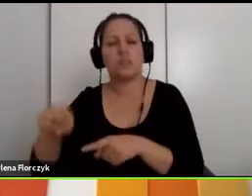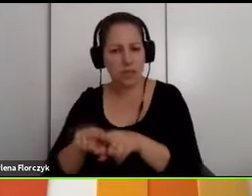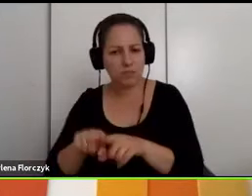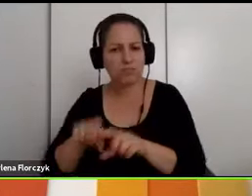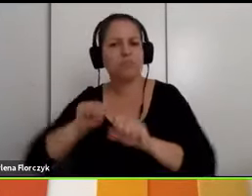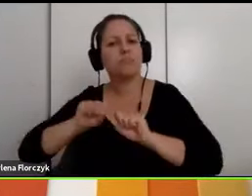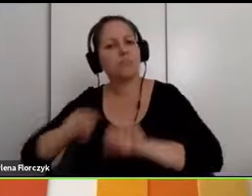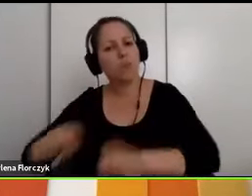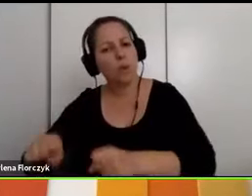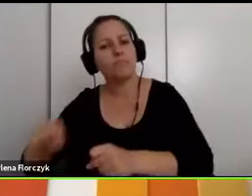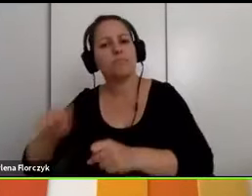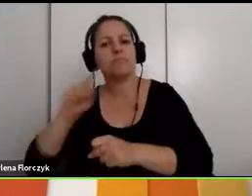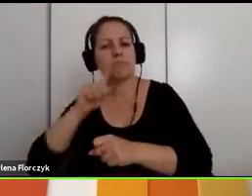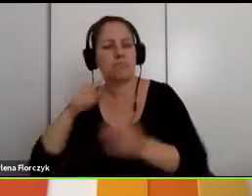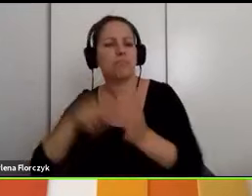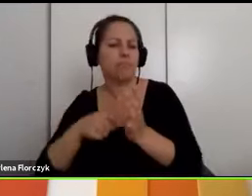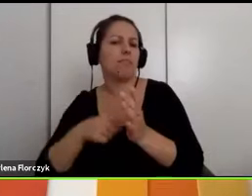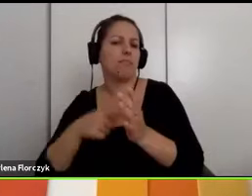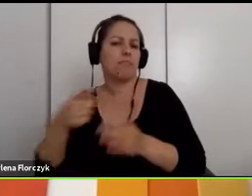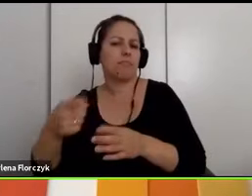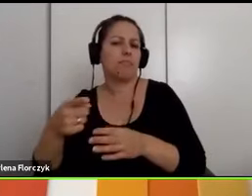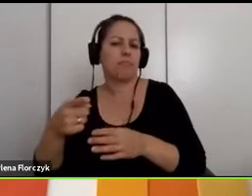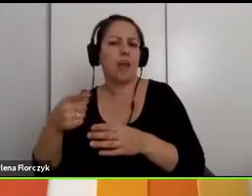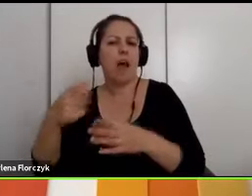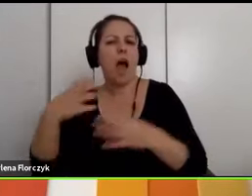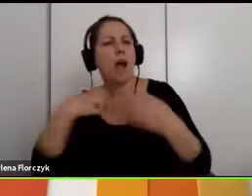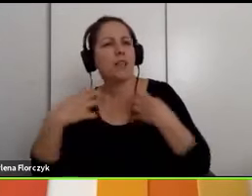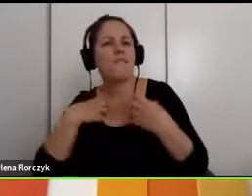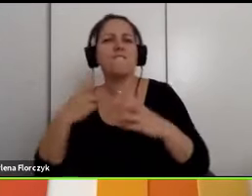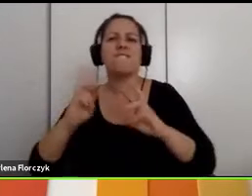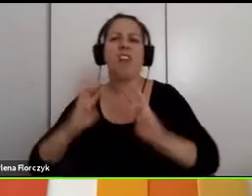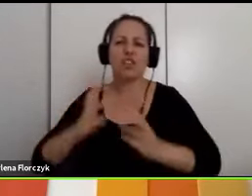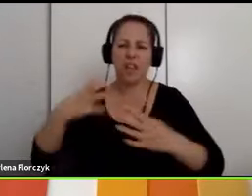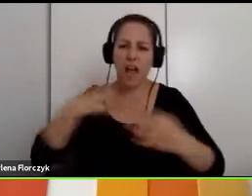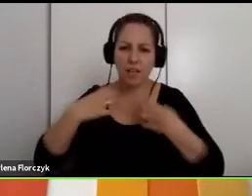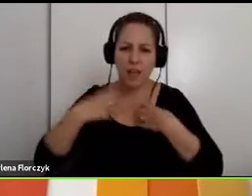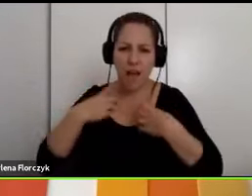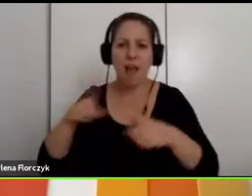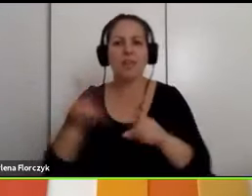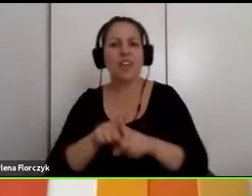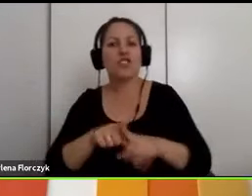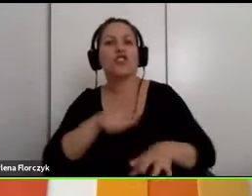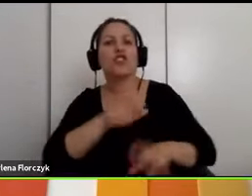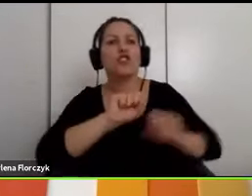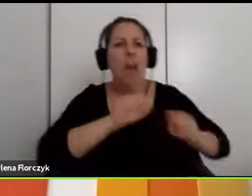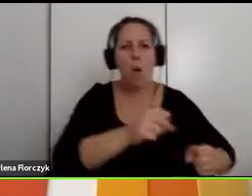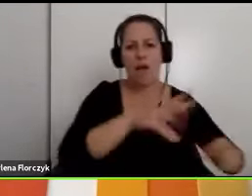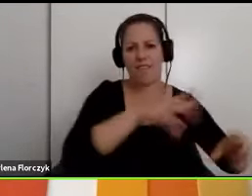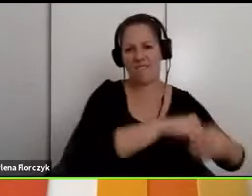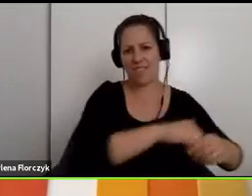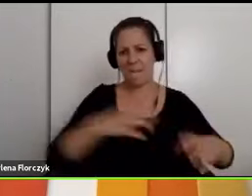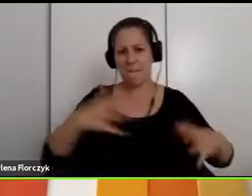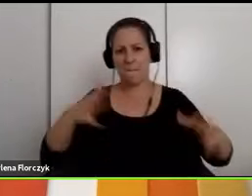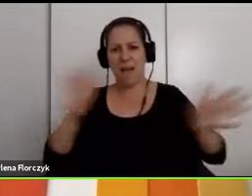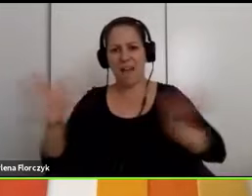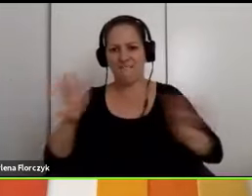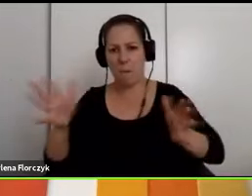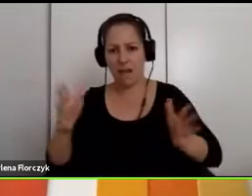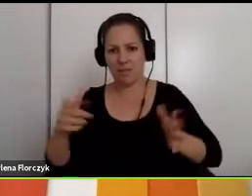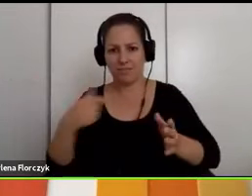działające na kunszcie aktorskim, warsztacie aktorskim, aż po działania performatywne. Ja mogę się